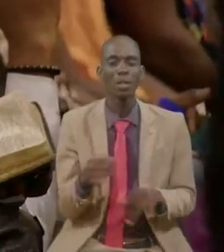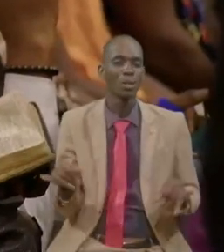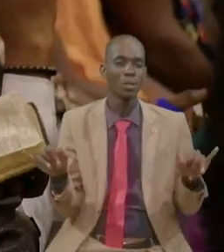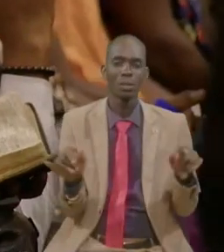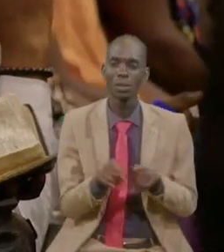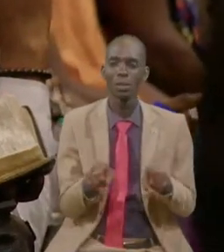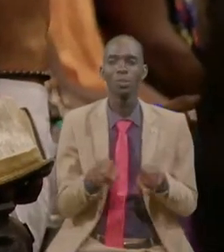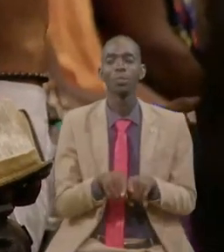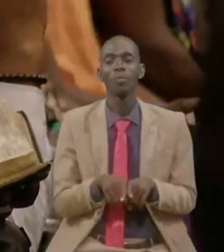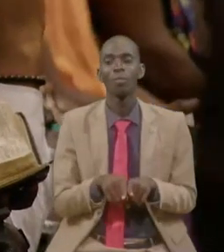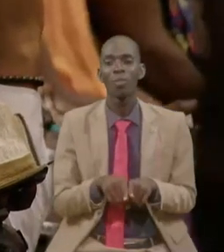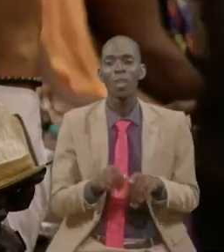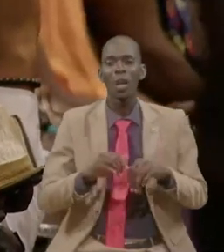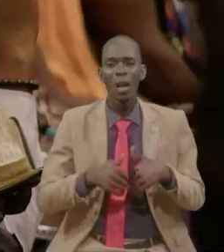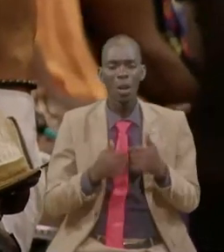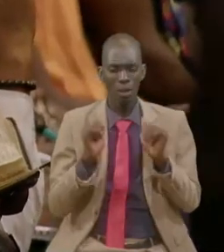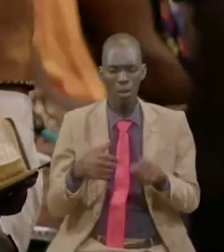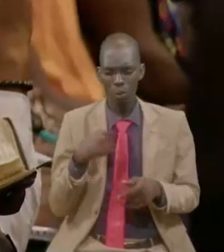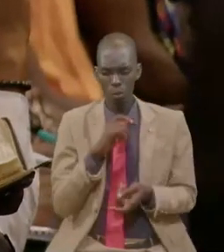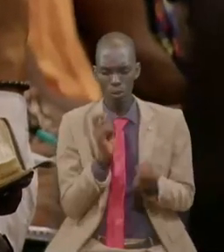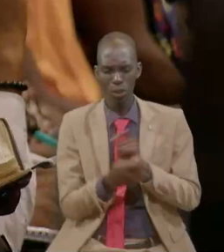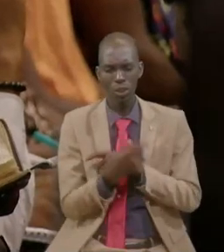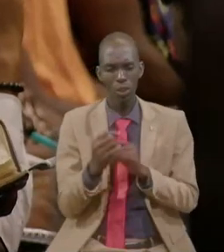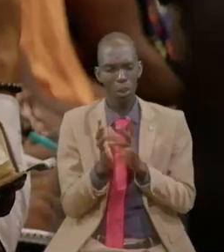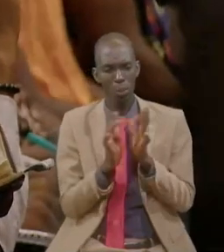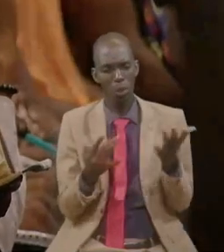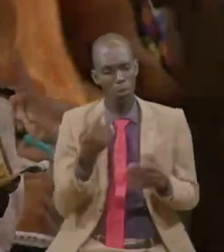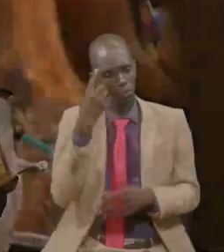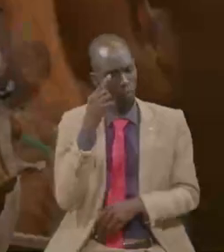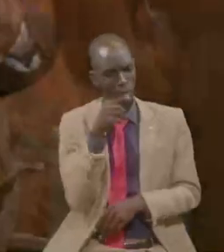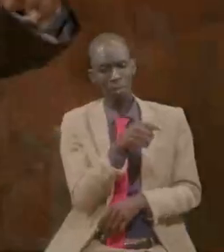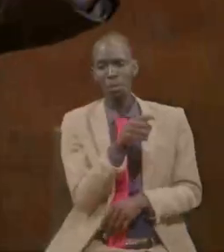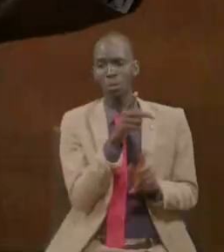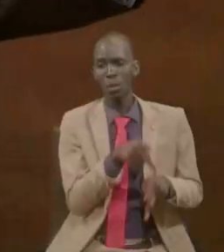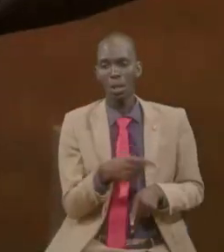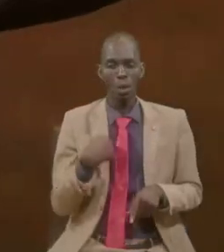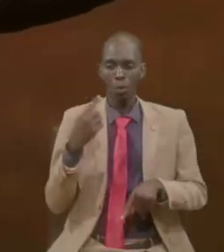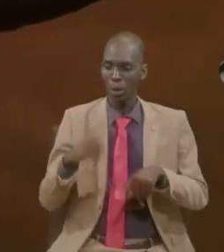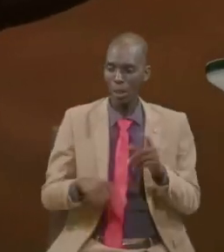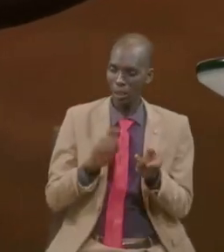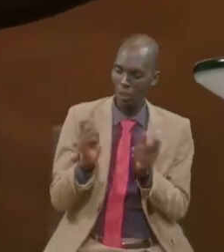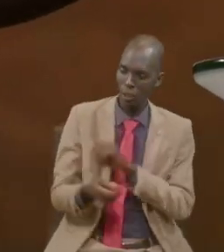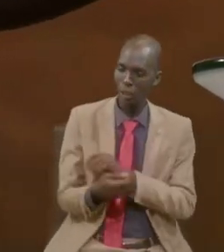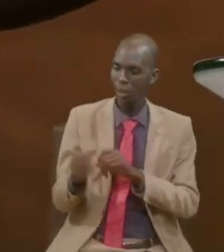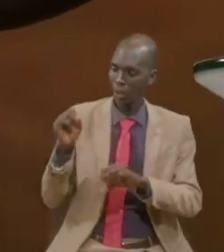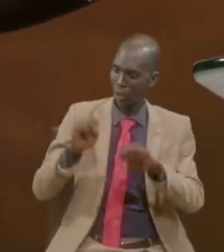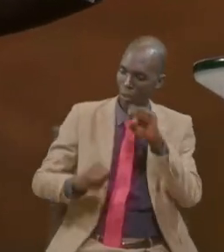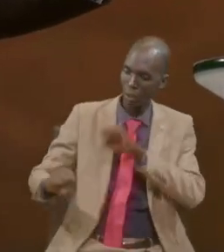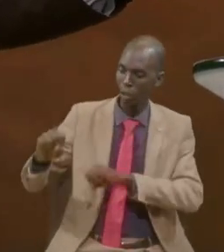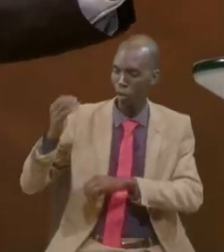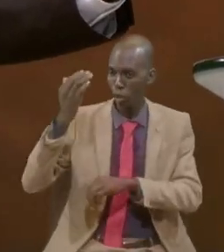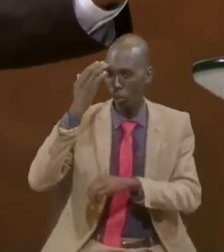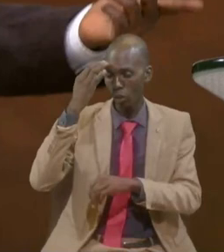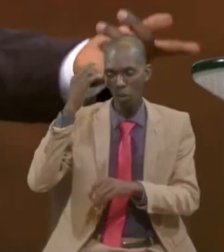même. Comment modifions-nous la Bible? Pour lui. Et on ne peut pas modifier Oui,